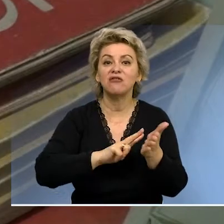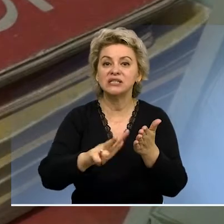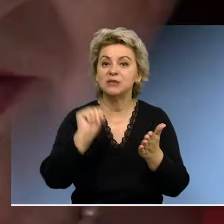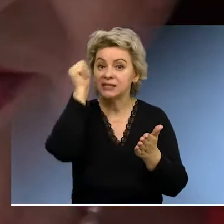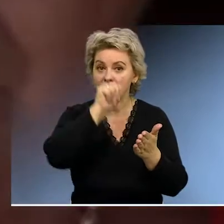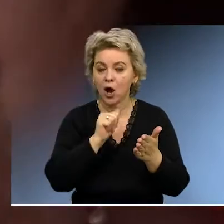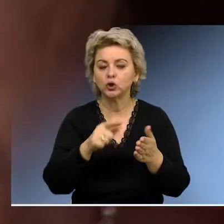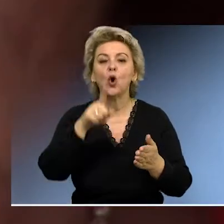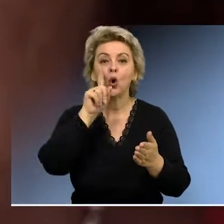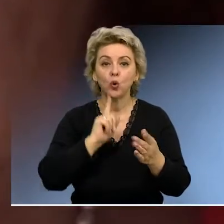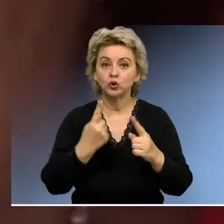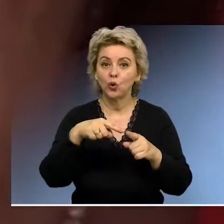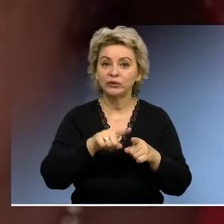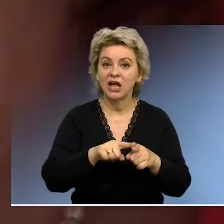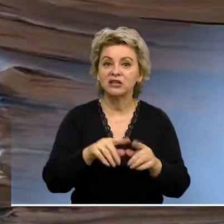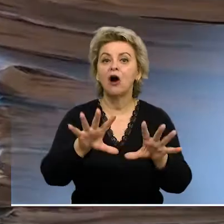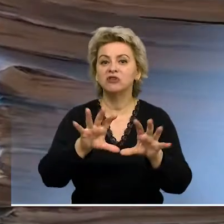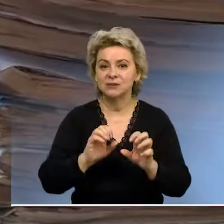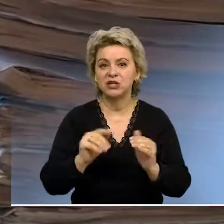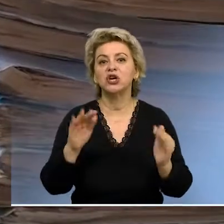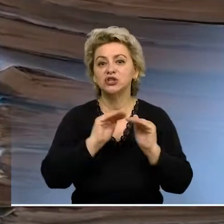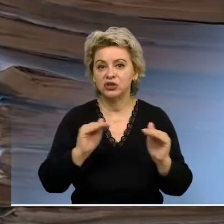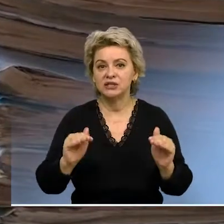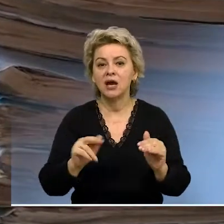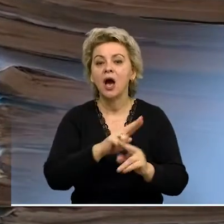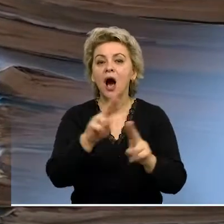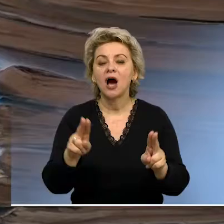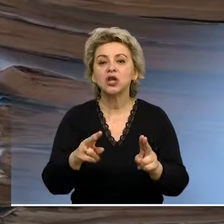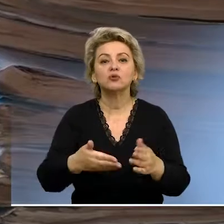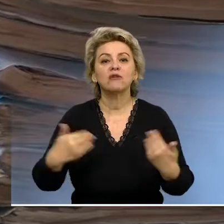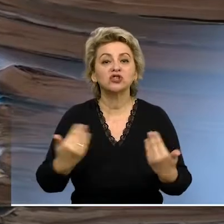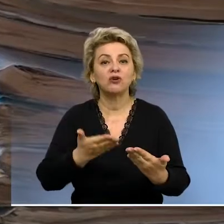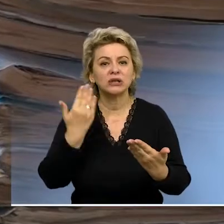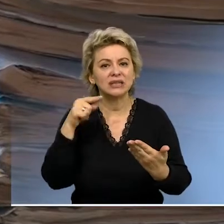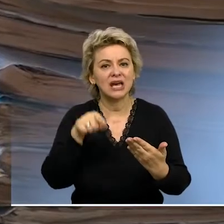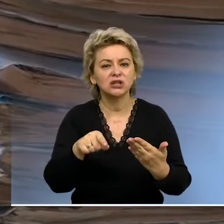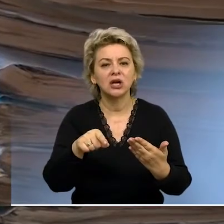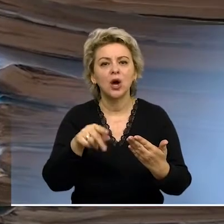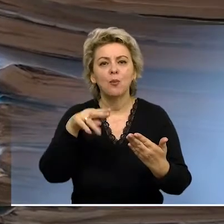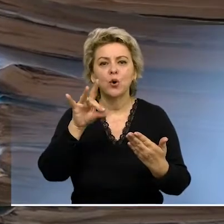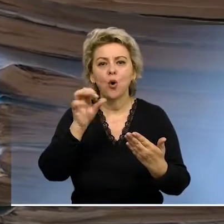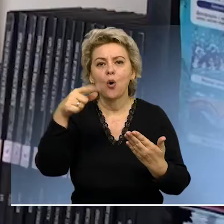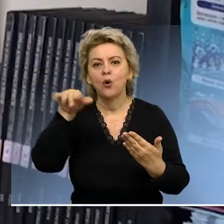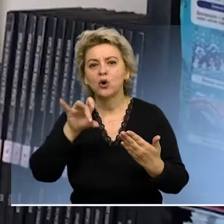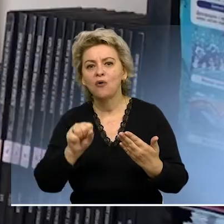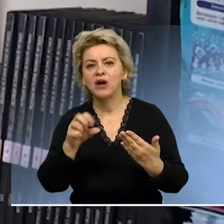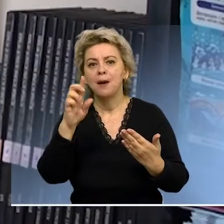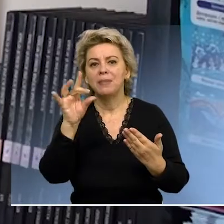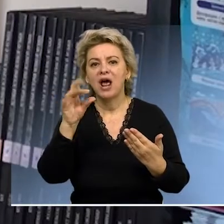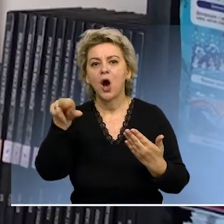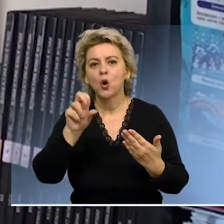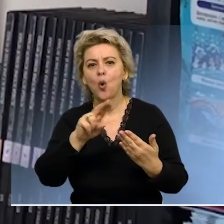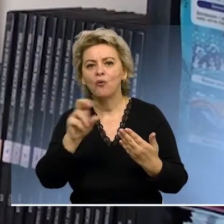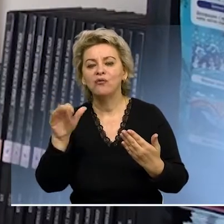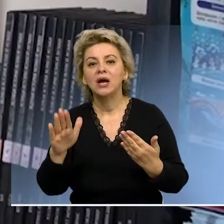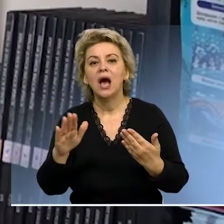старые, изданные в 60-х, 80-х годах. Удобные для восприятия учеников. Авторства уже нет в живых, да, давно-давно. Прохоров,